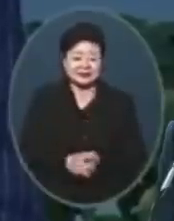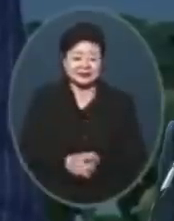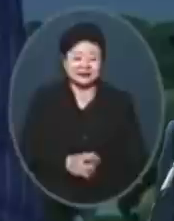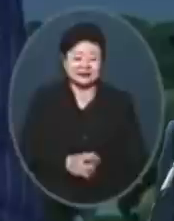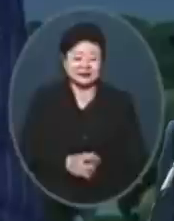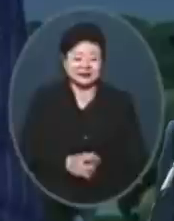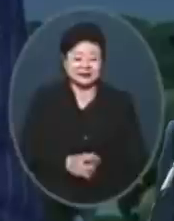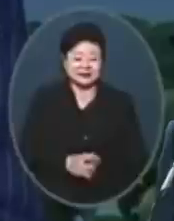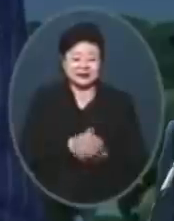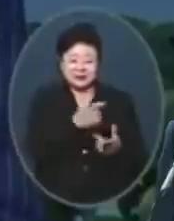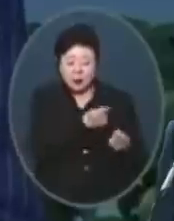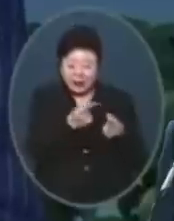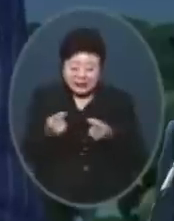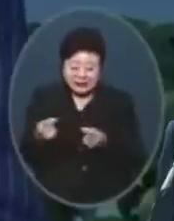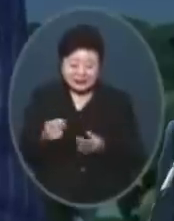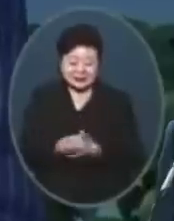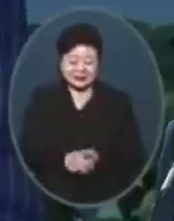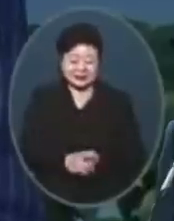그와 같은